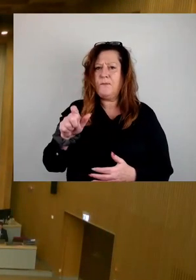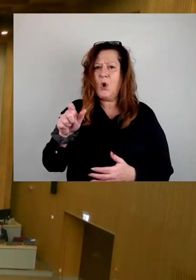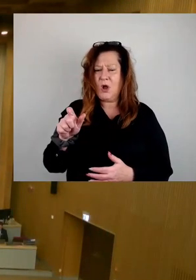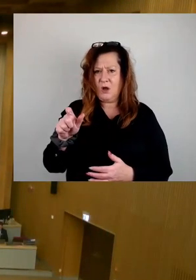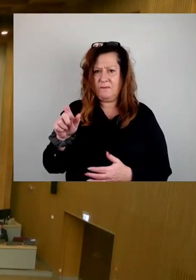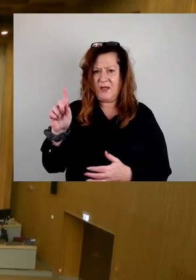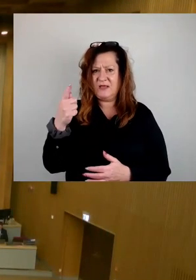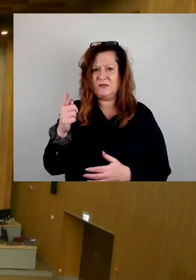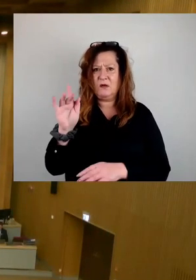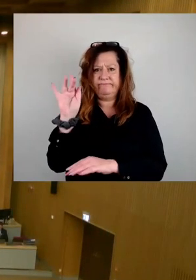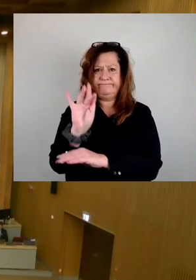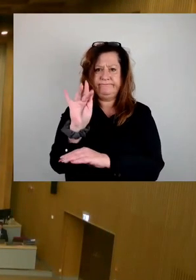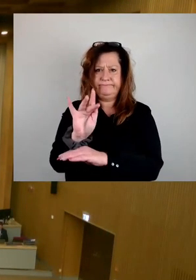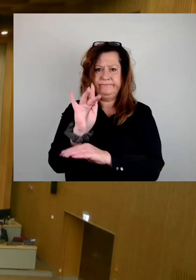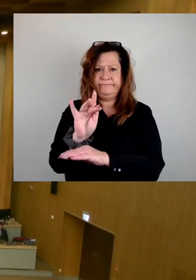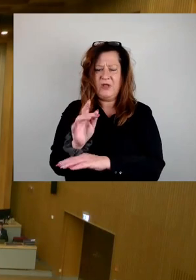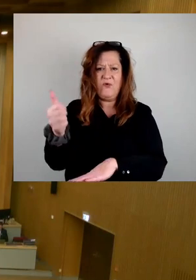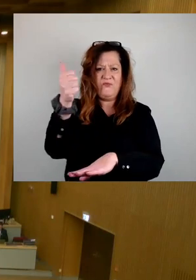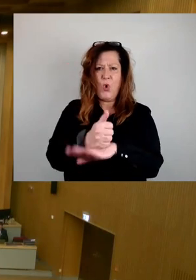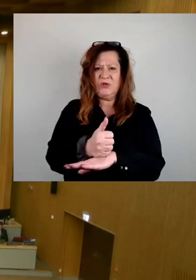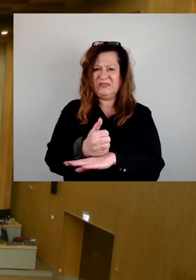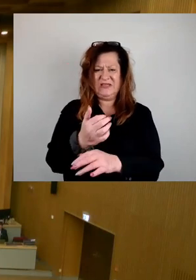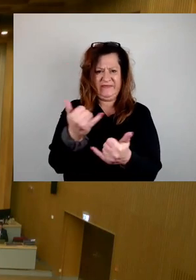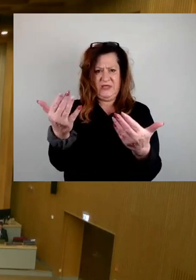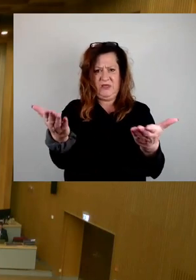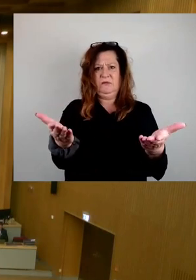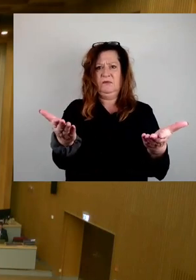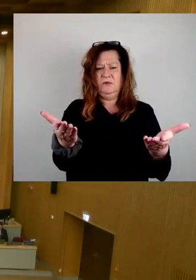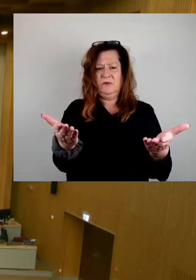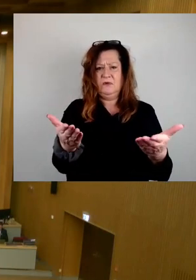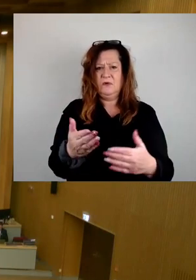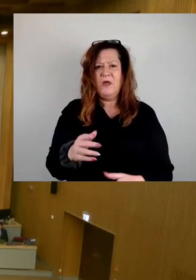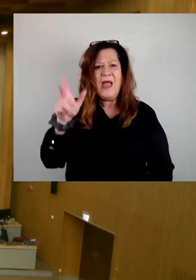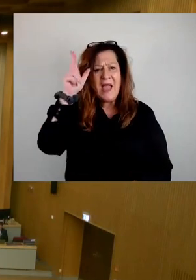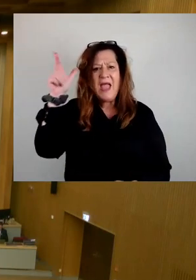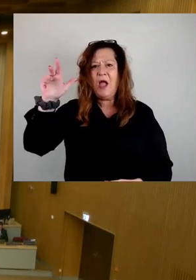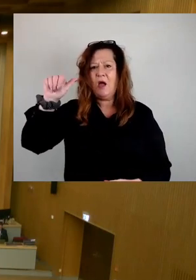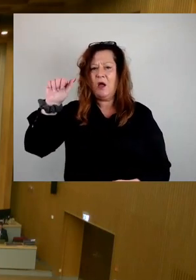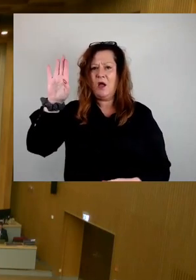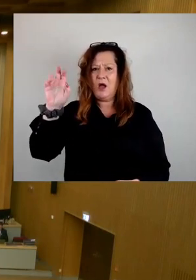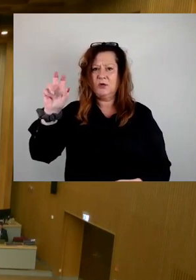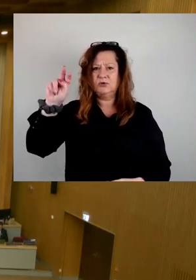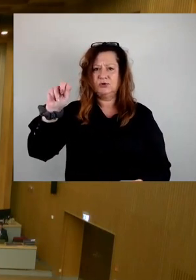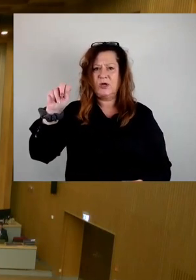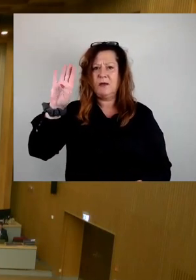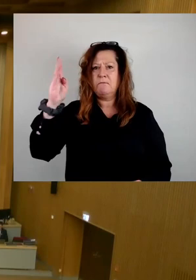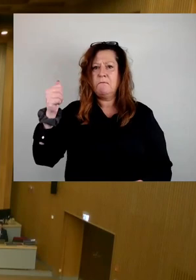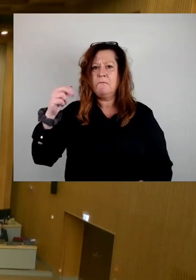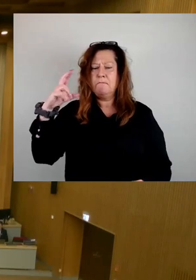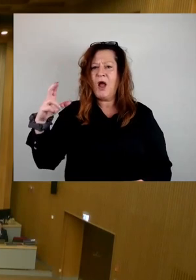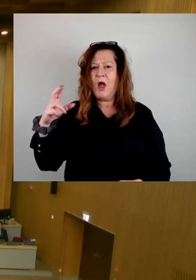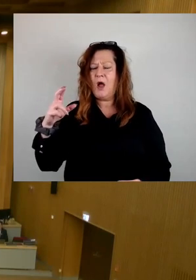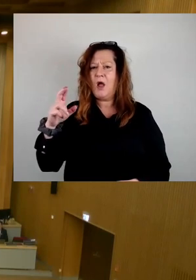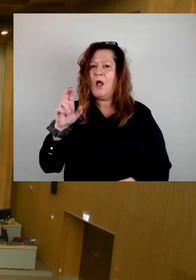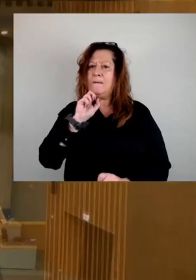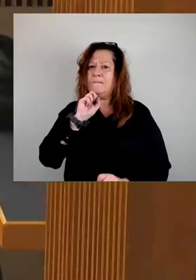Ihren Vorsitz, wie Sie ihn hier gerade darstellen. Es wurde von Herrn Aschenbach ein Bürger dieser Stadt beleidigt. Und das kann nicht sein,